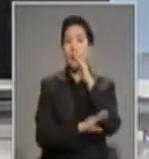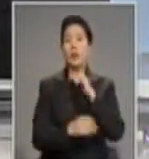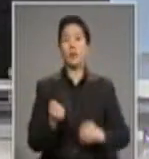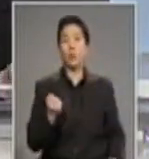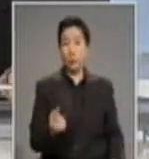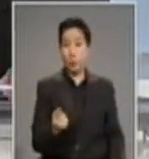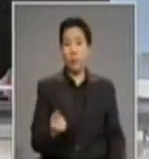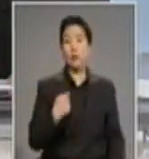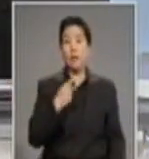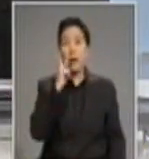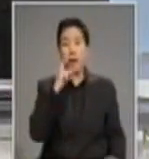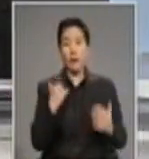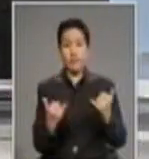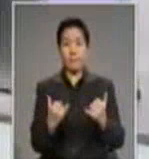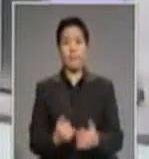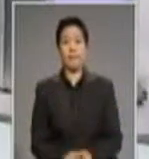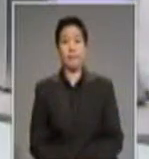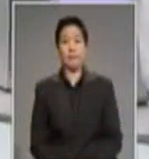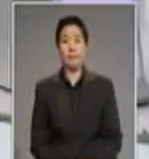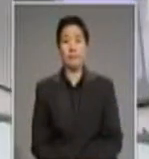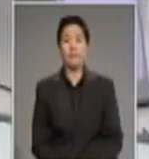คุณมูฮัมหมัดรุสดีเชคฮารูน